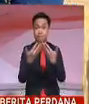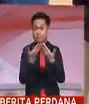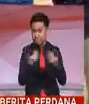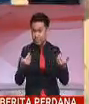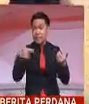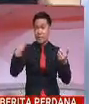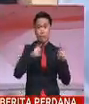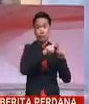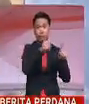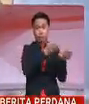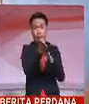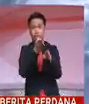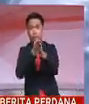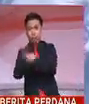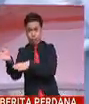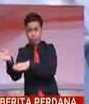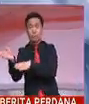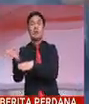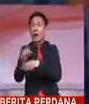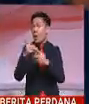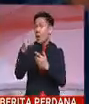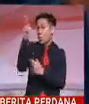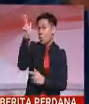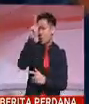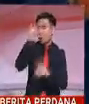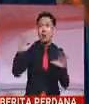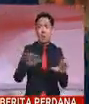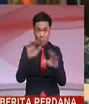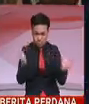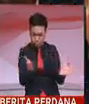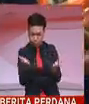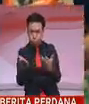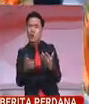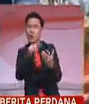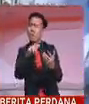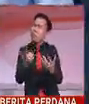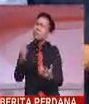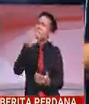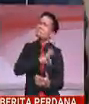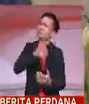memastikan pelbagai kemudahan yang disediakan kerajaan dapat dinikmati.